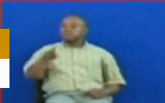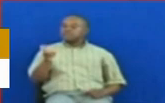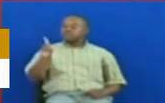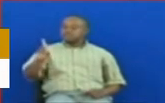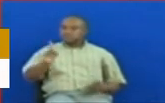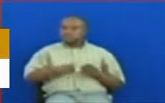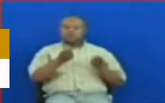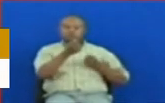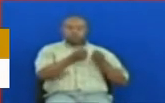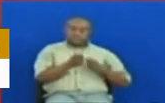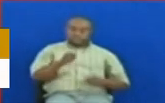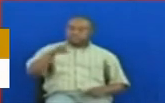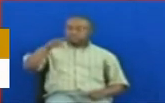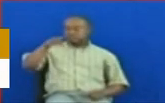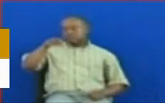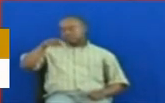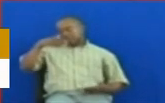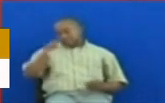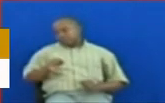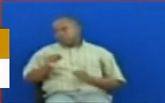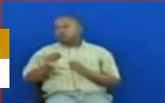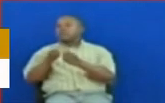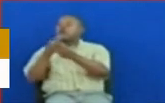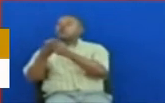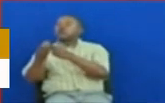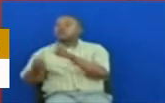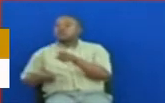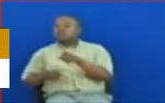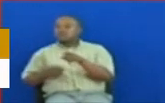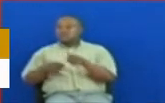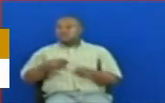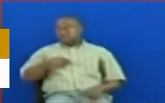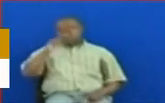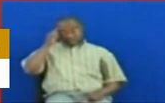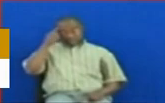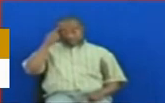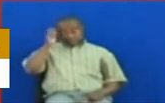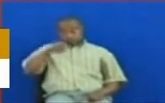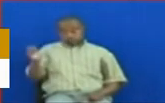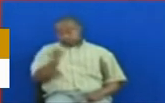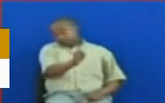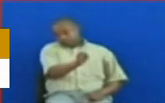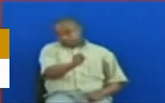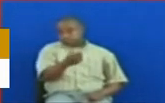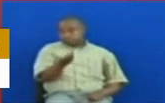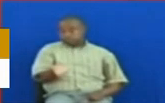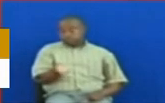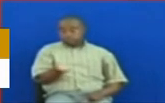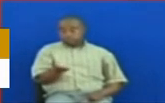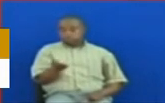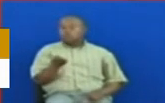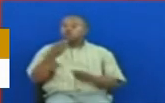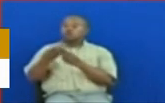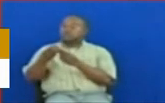holder. Kwa hiyo na hatufikirii mimi na mwenzangu kupeleka mtu chini ya PhD. Kwa hiyo ile at least tunakubaliana nayo.